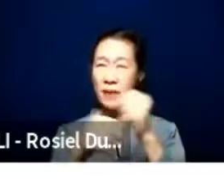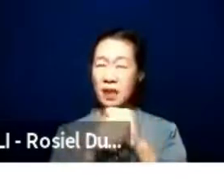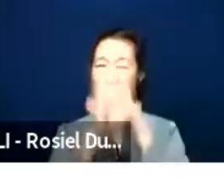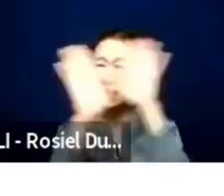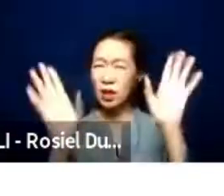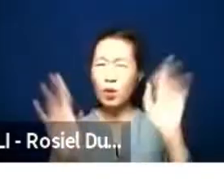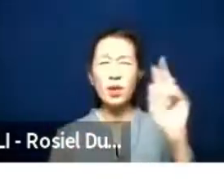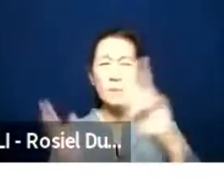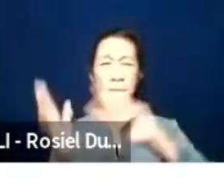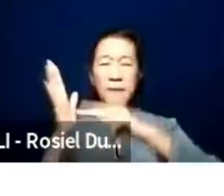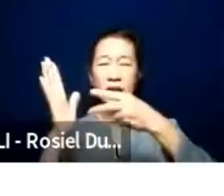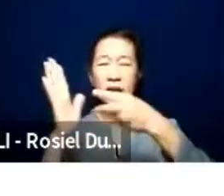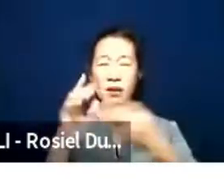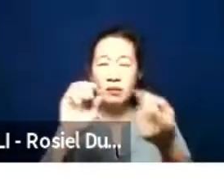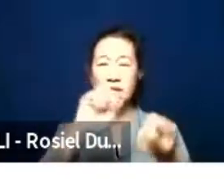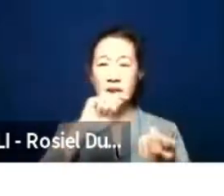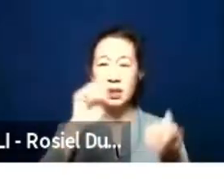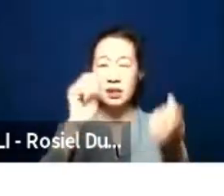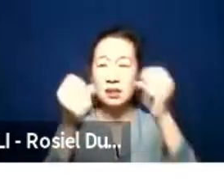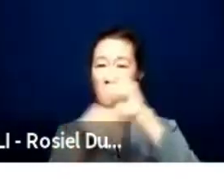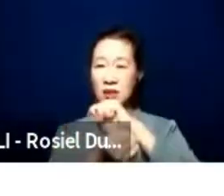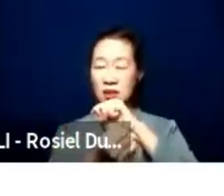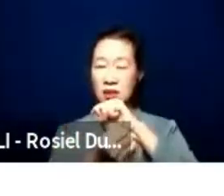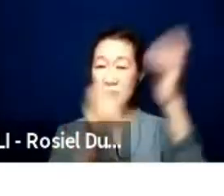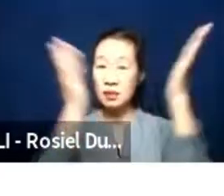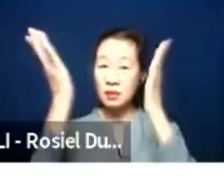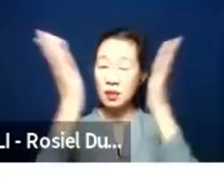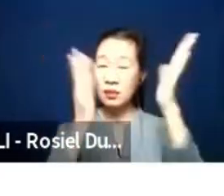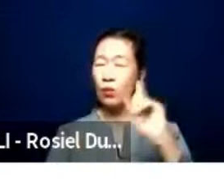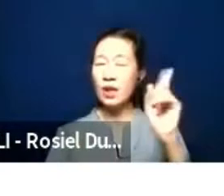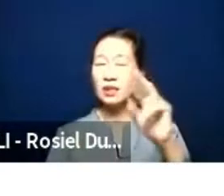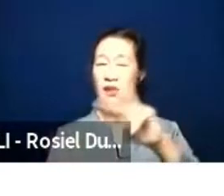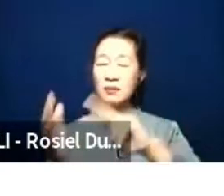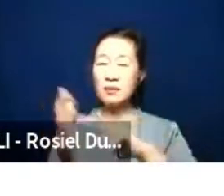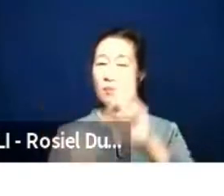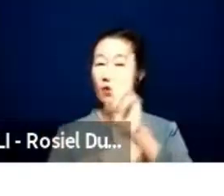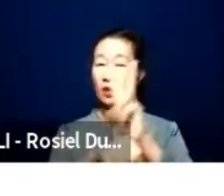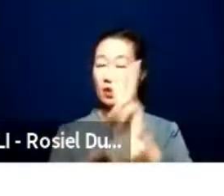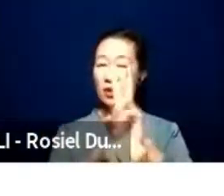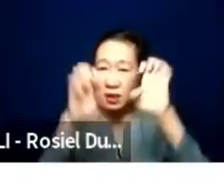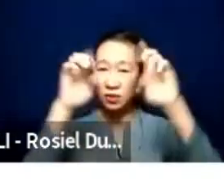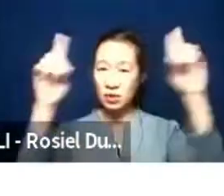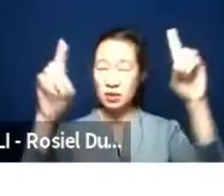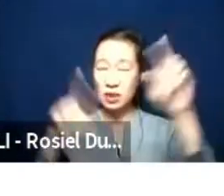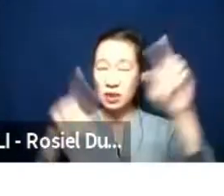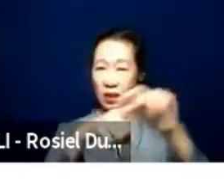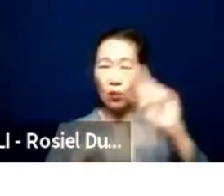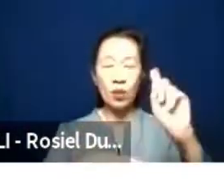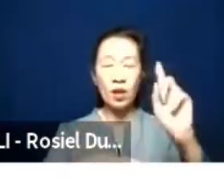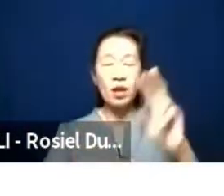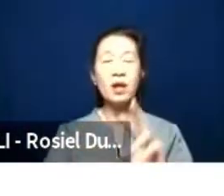ng transition at transition service. Ano ba ang ibig sabihin ng vocational education and training? Ano ba yung